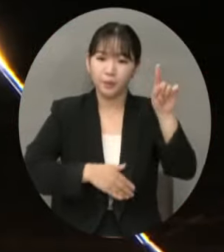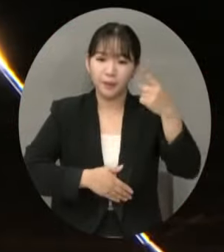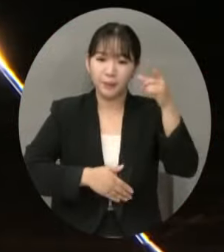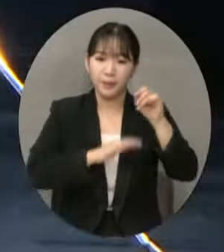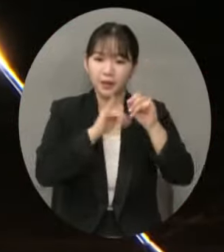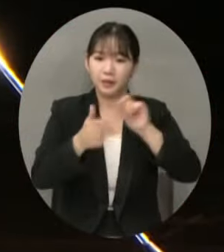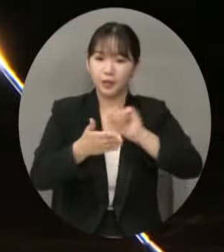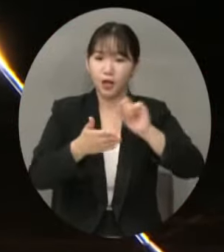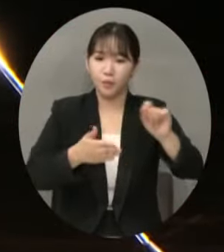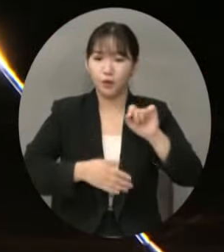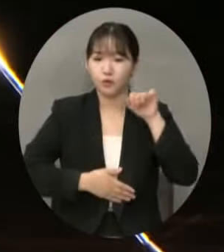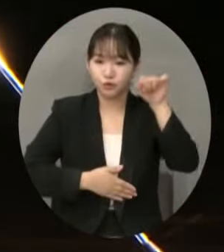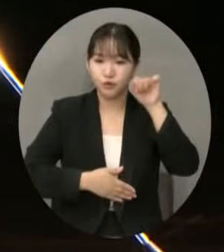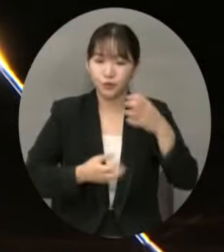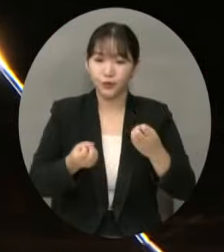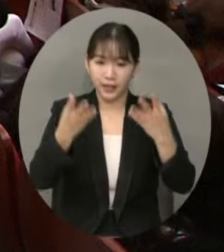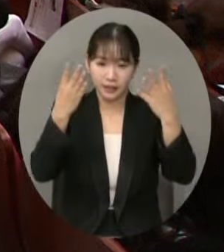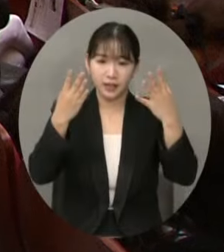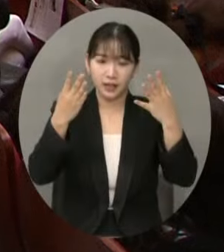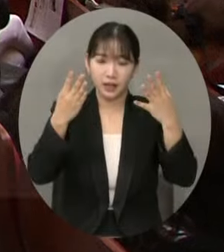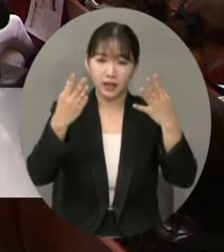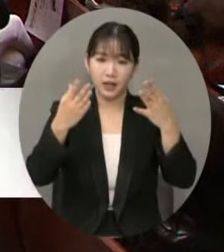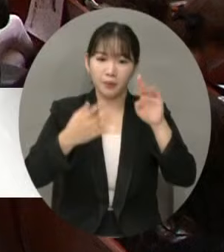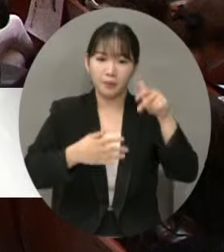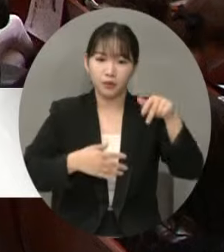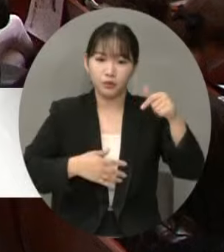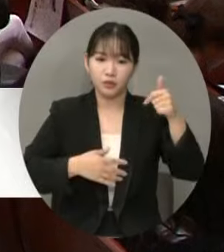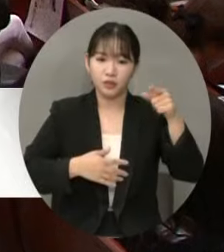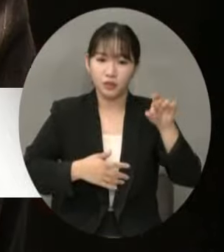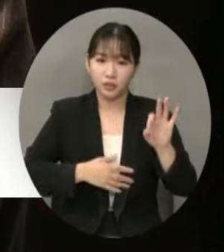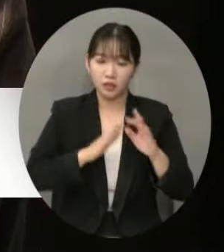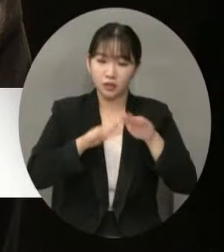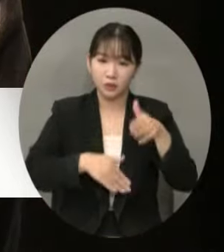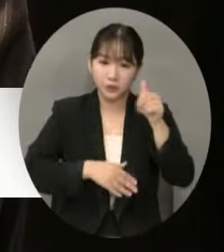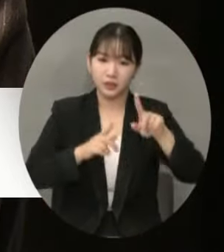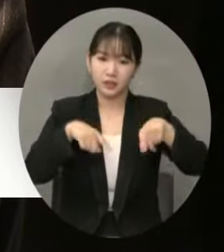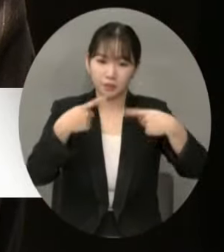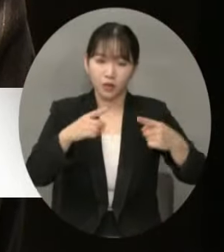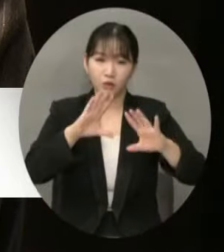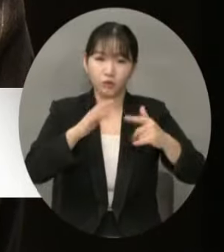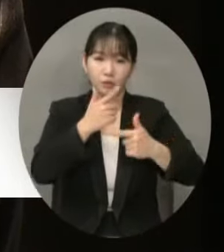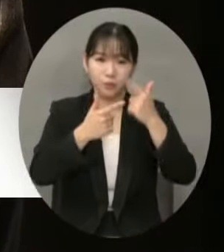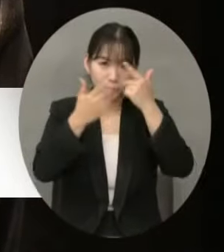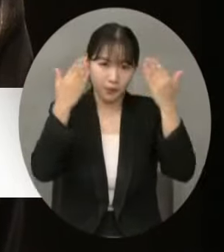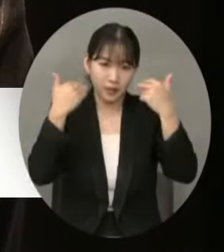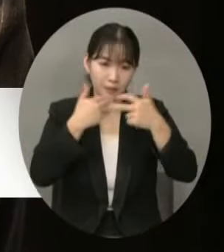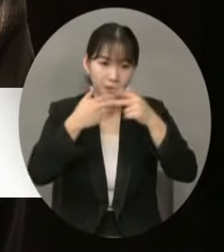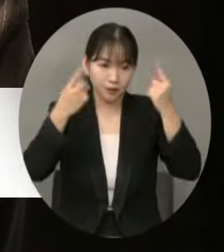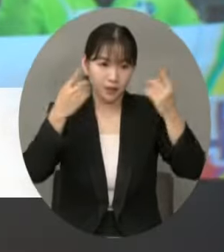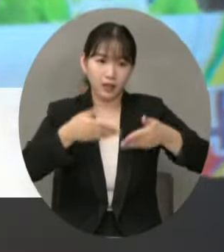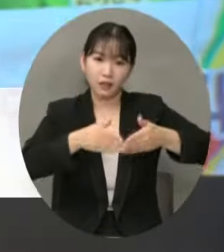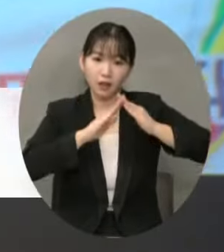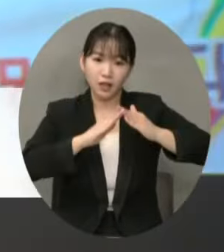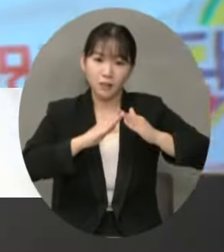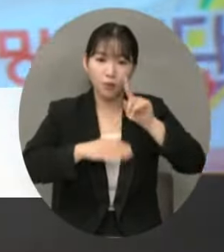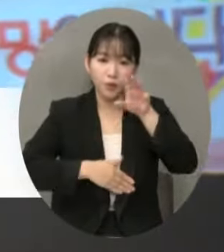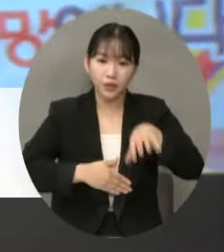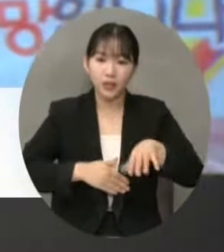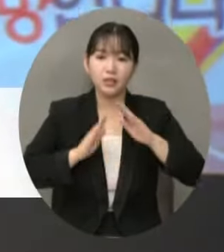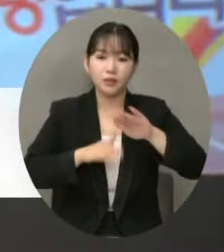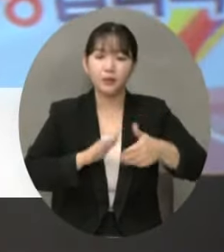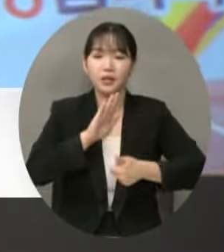100만인 서명운동 선포식. 박준영 전남지사가 참여해 국립 목포대 의과대학 설립은